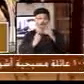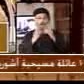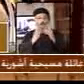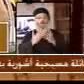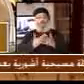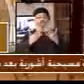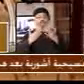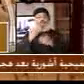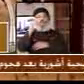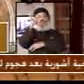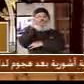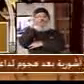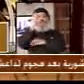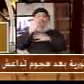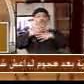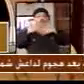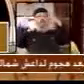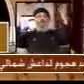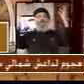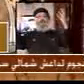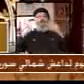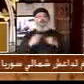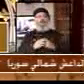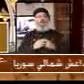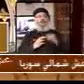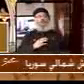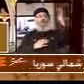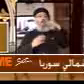تعطي شجره عظيمه تأوي اليها طيور السماء.